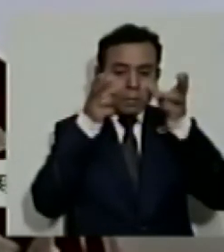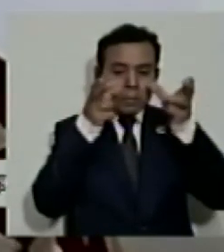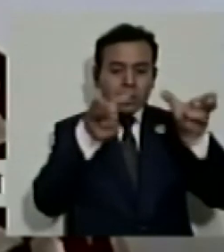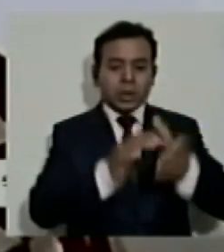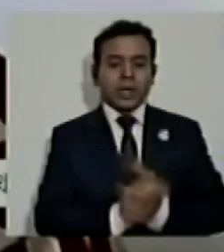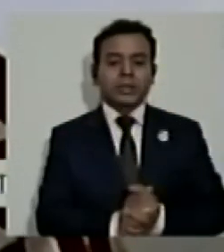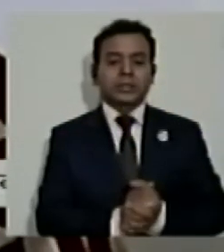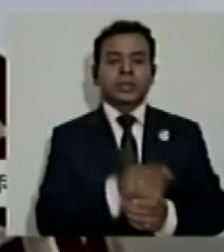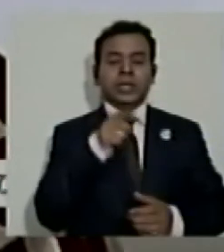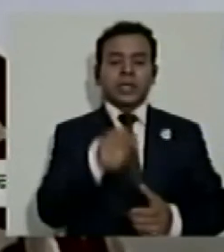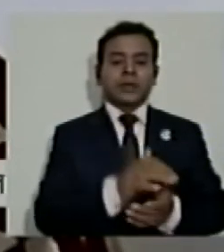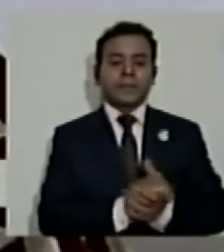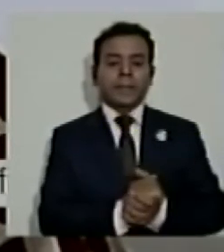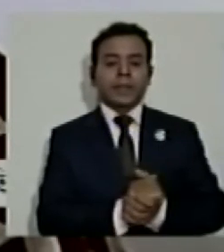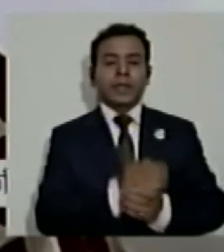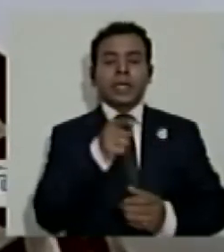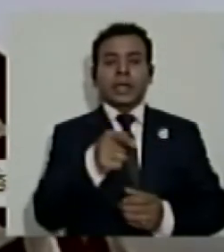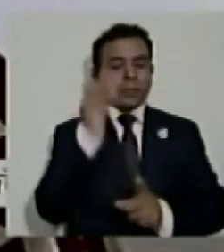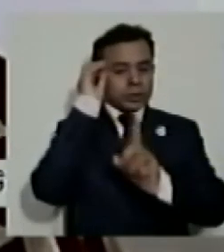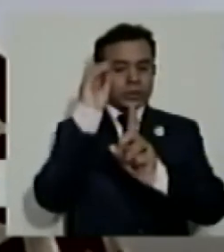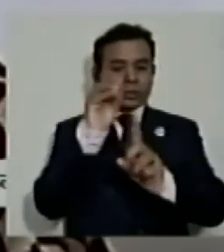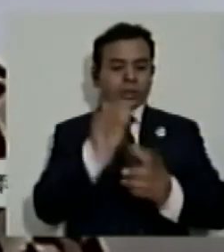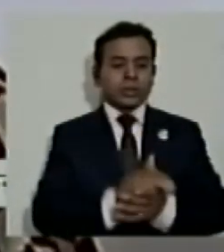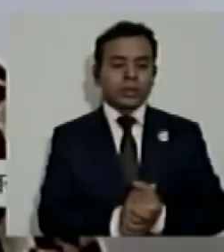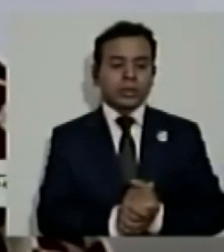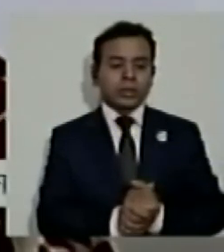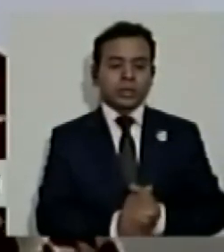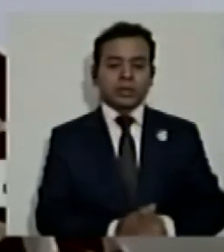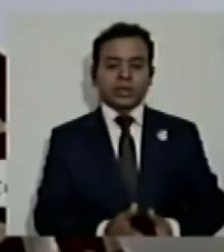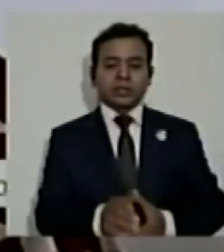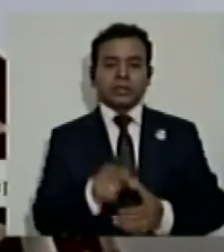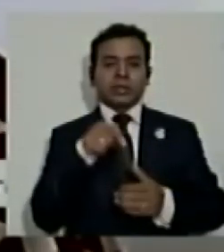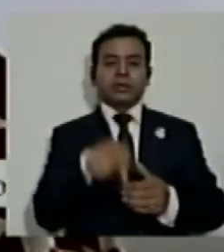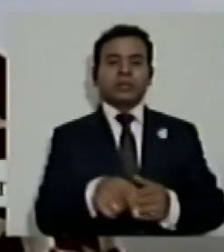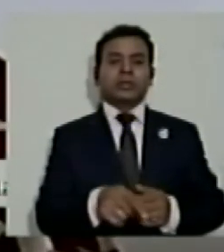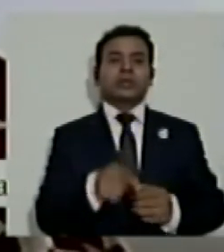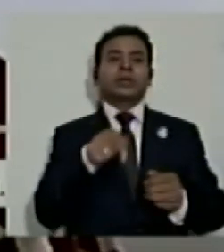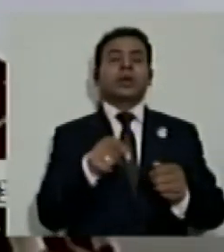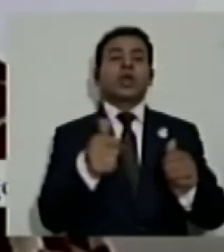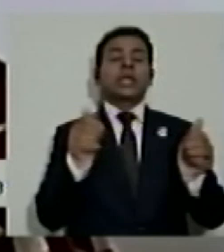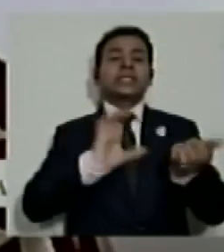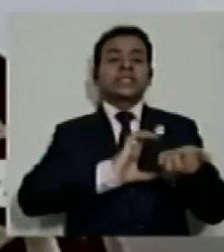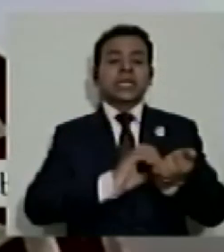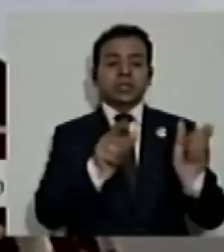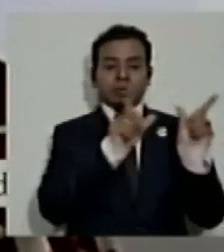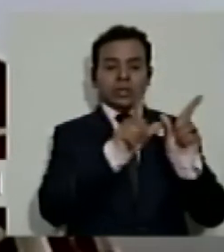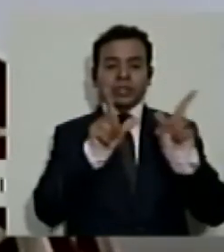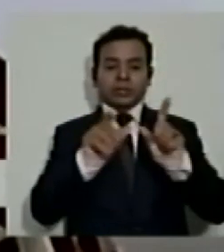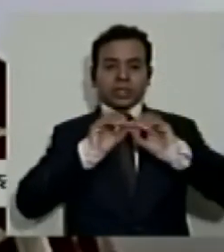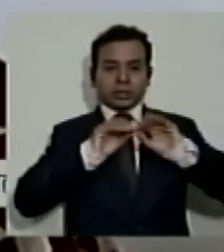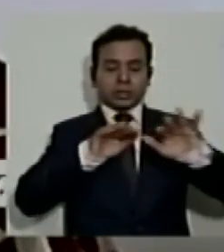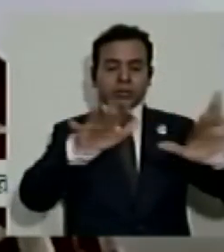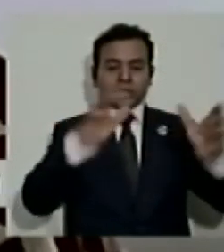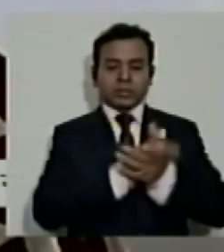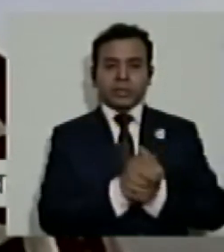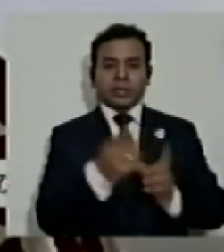আমাদের 1-62-63 বা স্বাস্থ্য বাতায়ন সেখানে যোগাযোগ করে তাদের যে পরামর্শ প্রয়োজন সেই পরামর্শ নিতে পারেন।